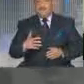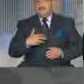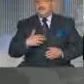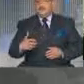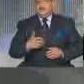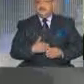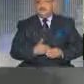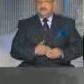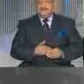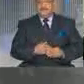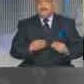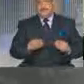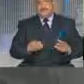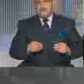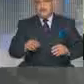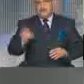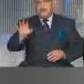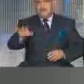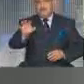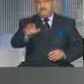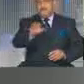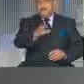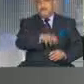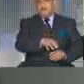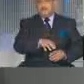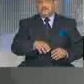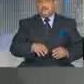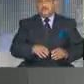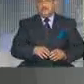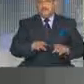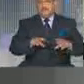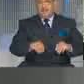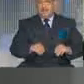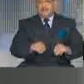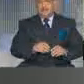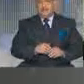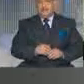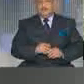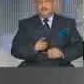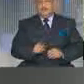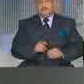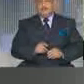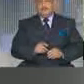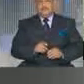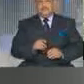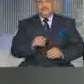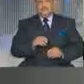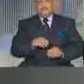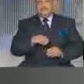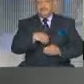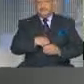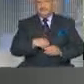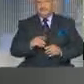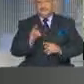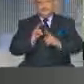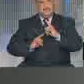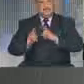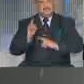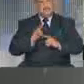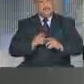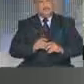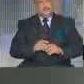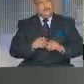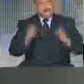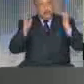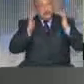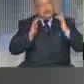لسوغير، عنا الضحكة، وعنا النكتة الكافية، وعنا هذا الكل يلزم نطوروه، وهذا الكل يلزم نخدموا عليه، وهذا الكل